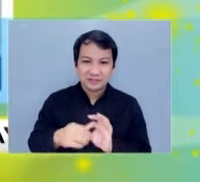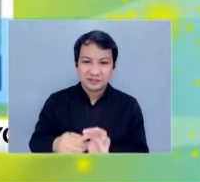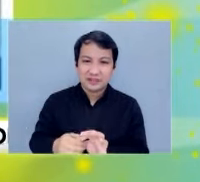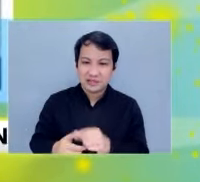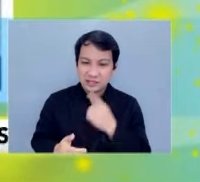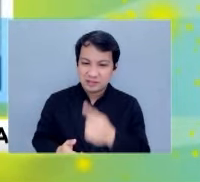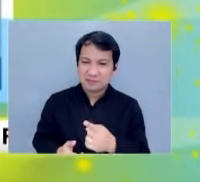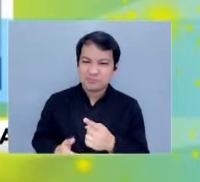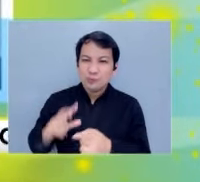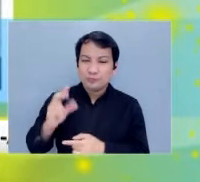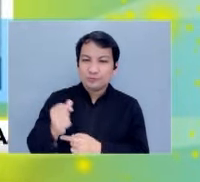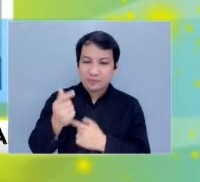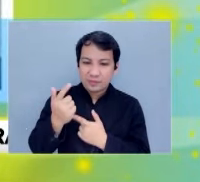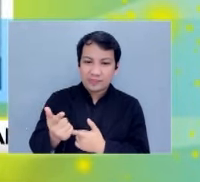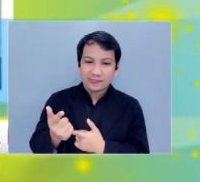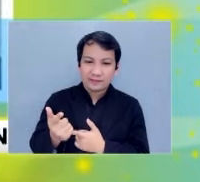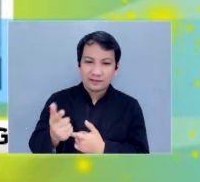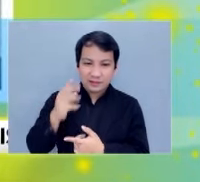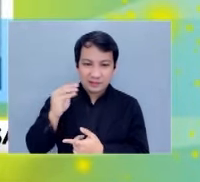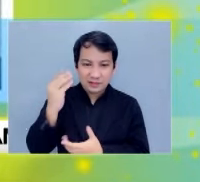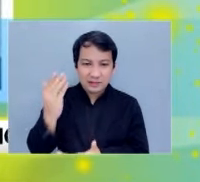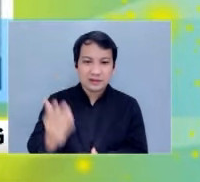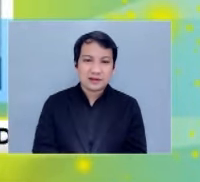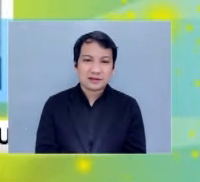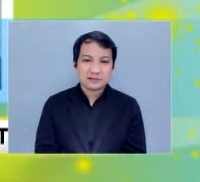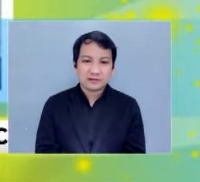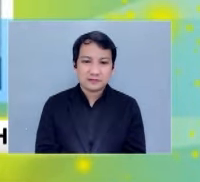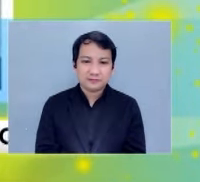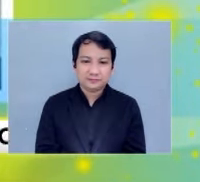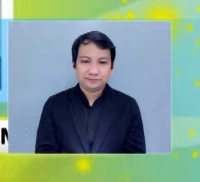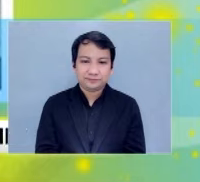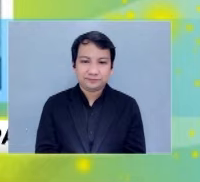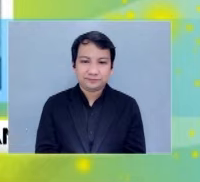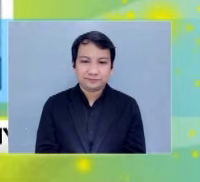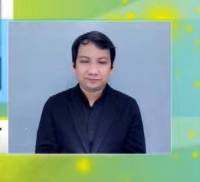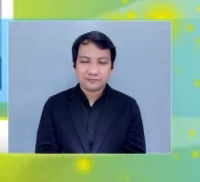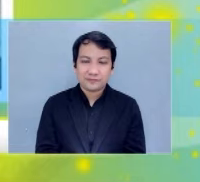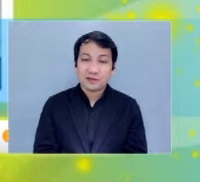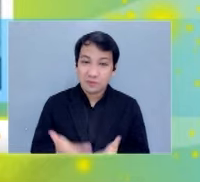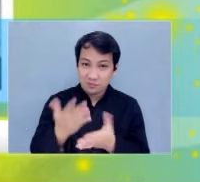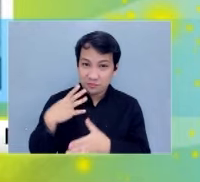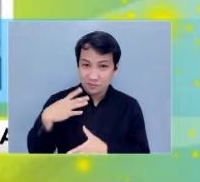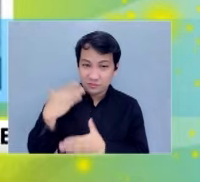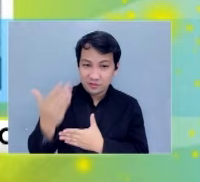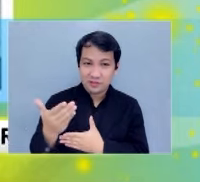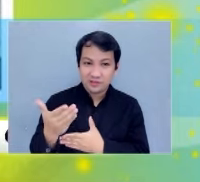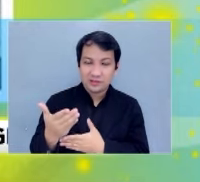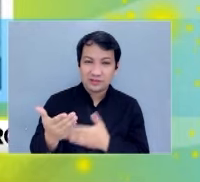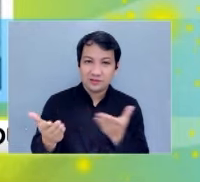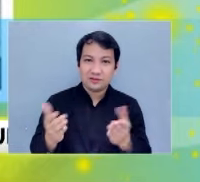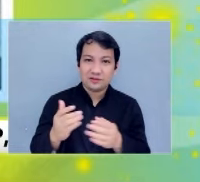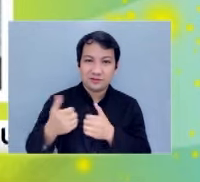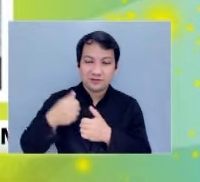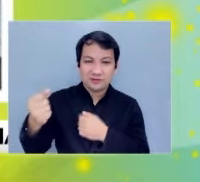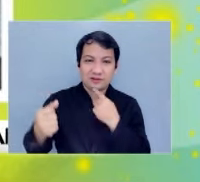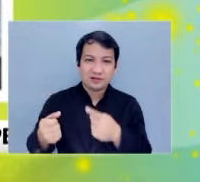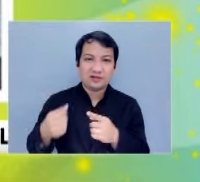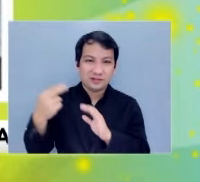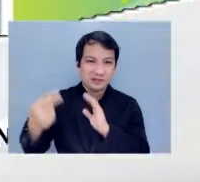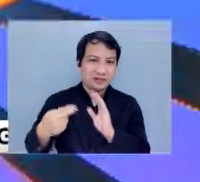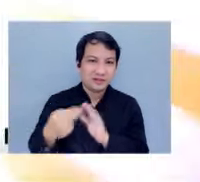Silda Makalalan. Yes! Hintayin naman po ang mensahe ng aming staff para ma-claim ang inyong load.